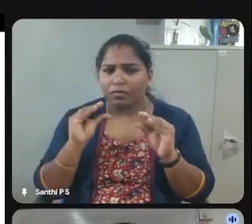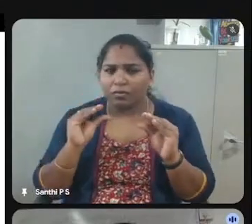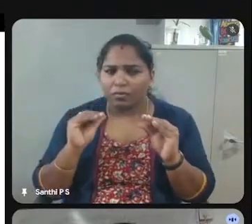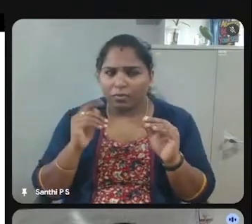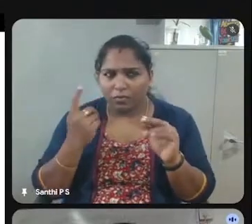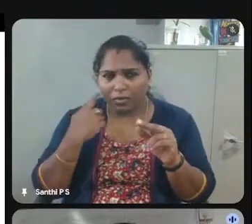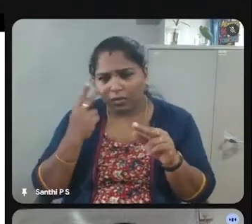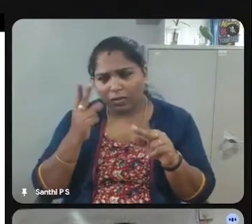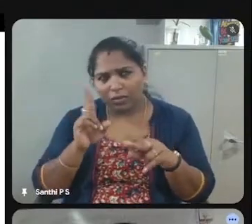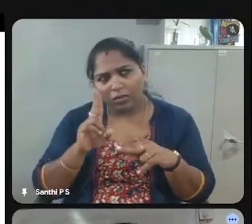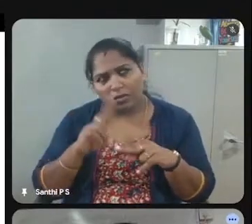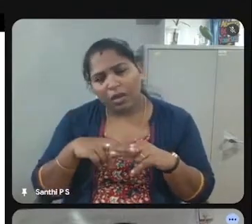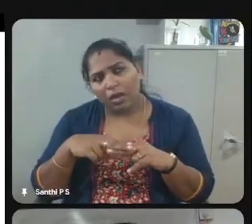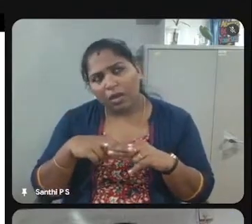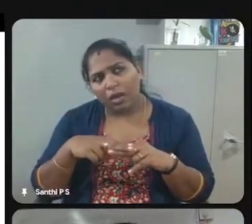പഠിപ്പിക്കുമ്പോഴൊക്കെ അവർക്ക് വേറെ ശ്രദ്ധ.